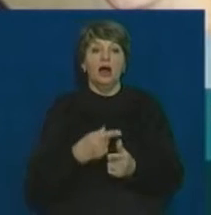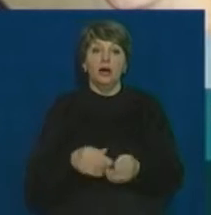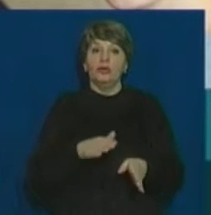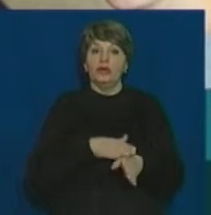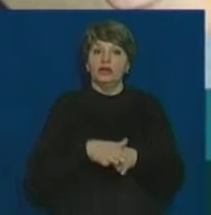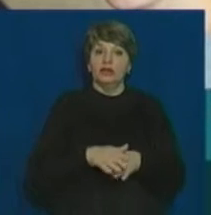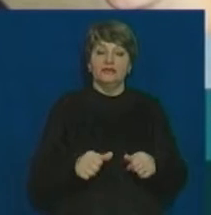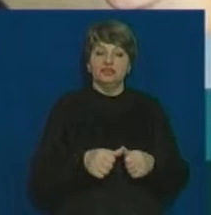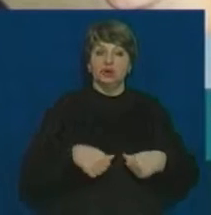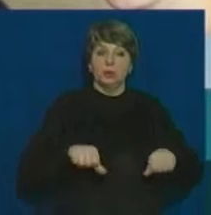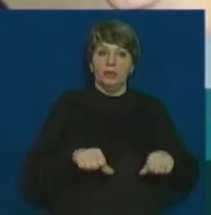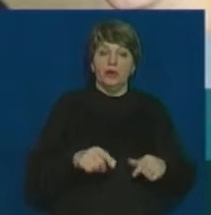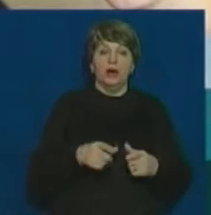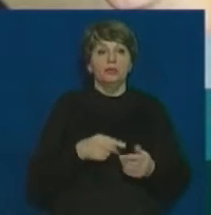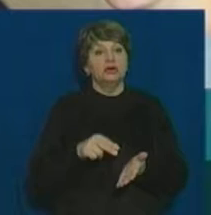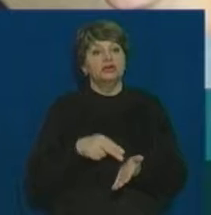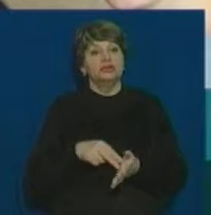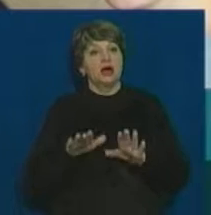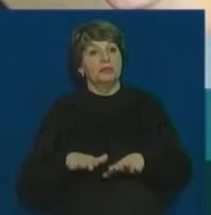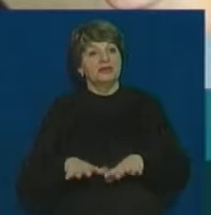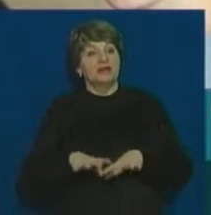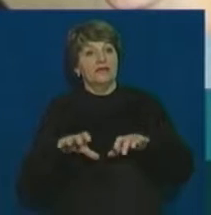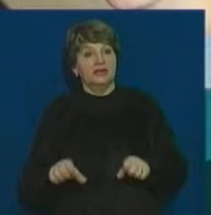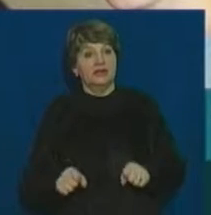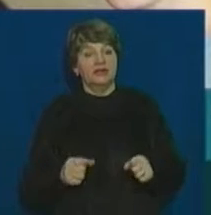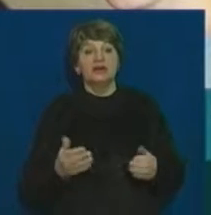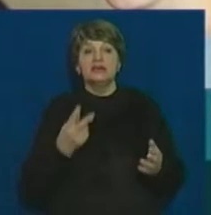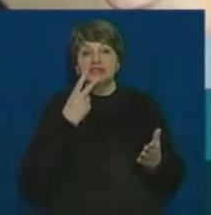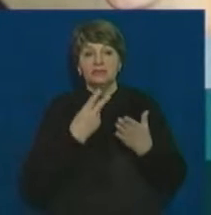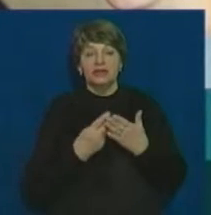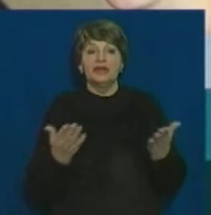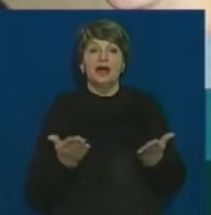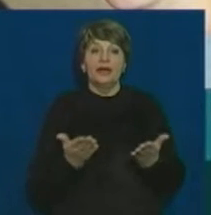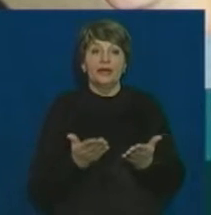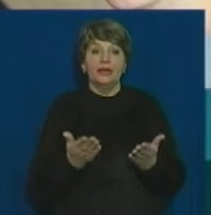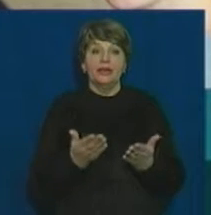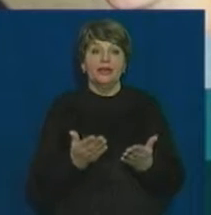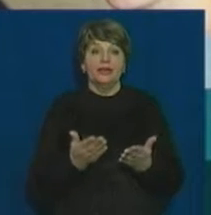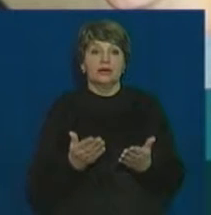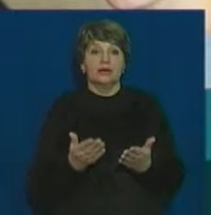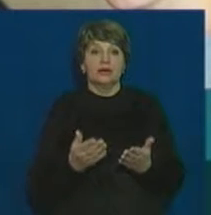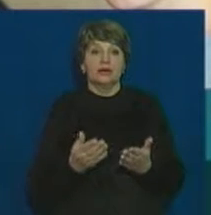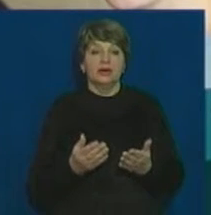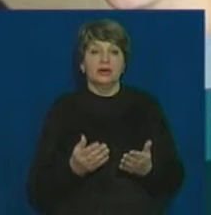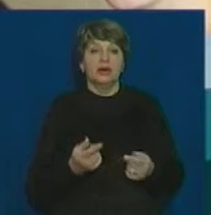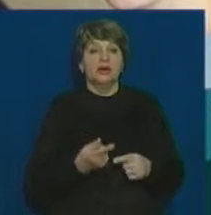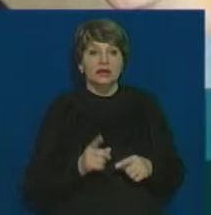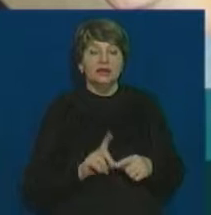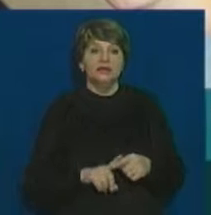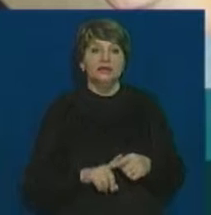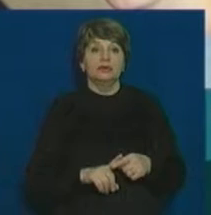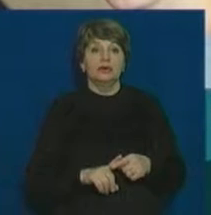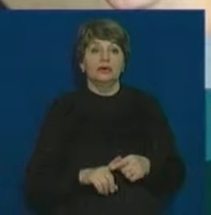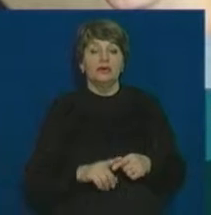або Черкаська міська рада, якщо питання, по якому проведена публічна консультація, стосується прийняття рішень саме радою.